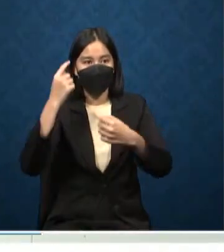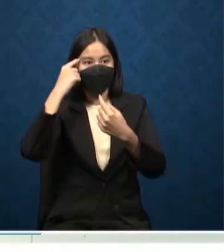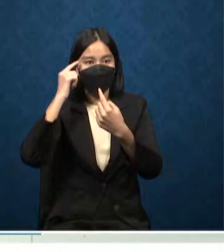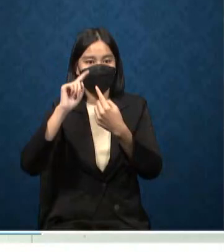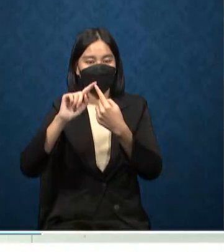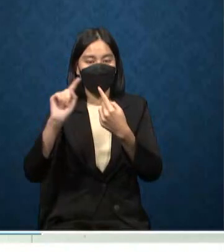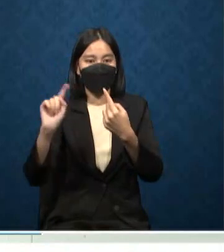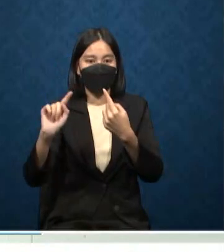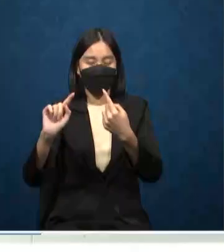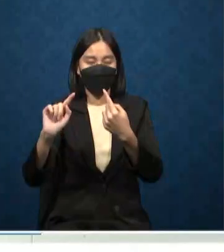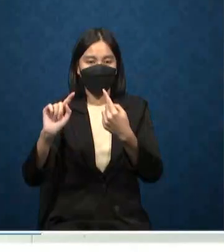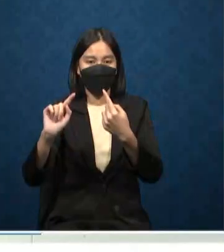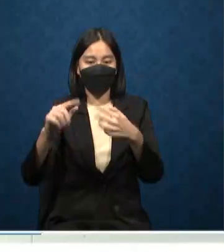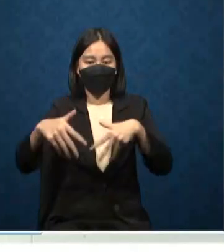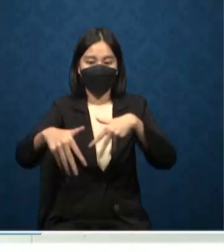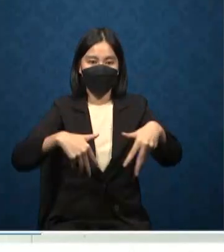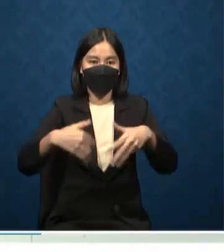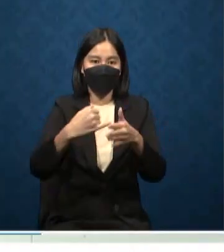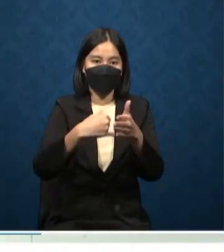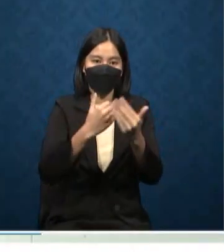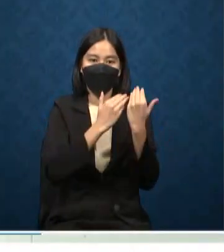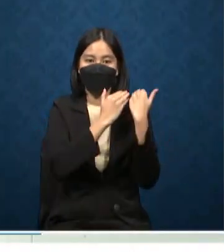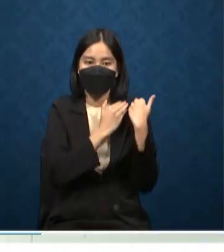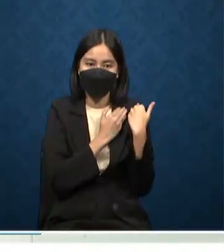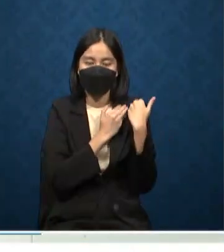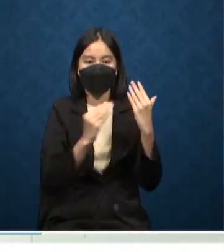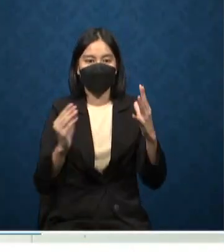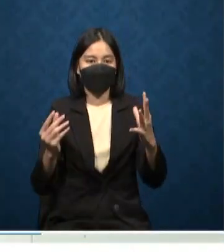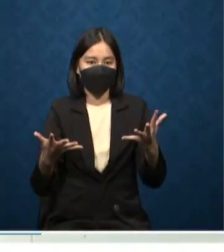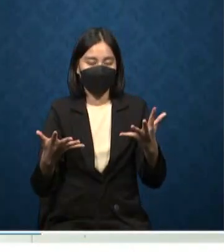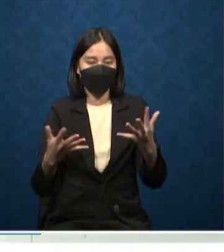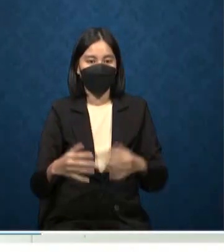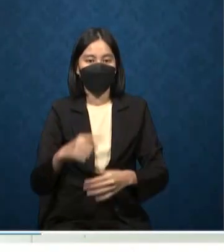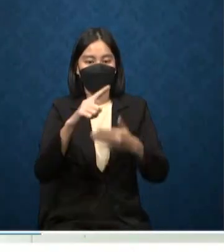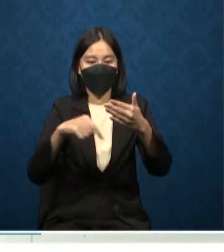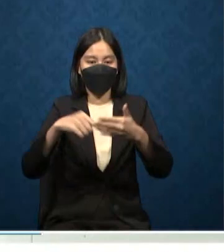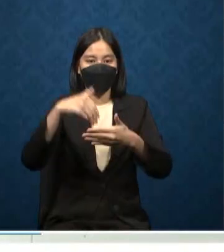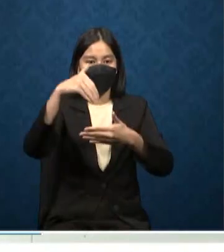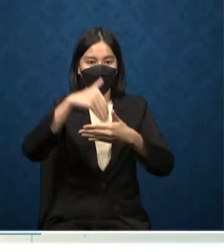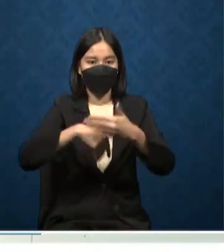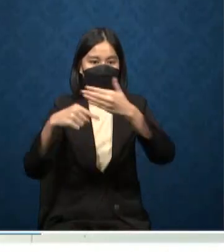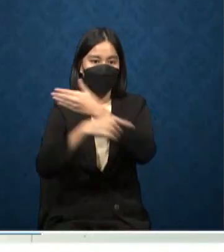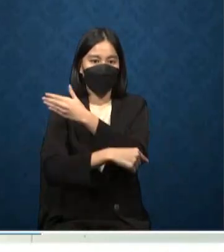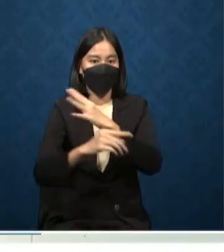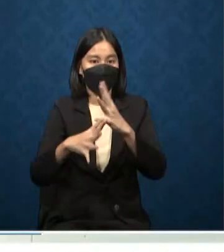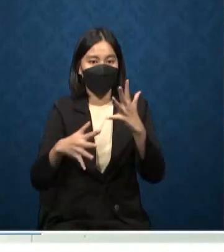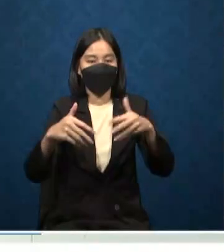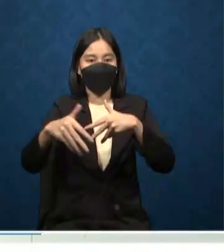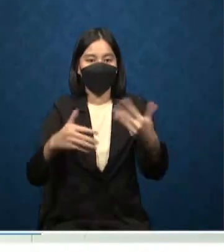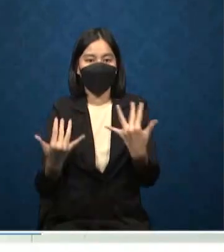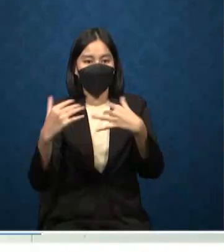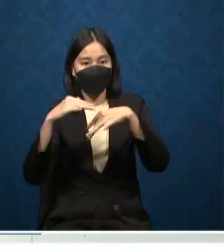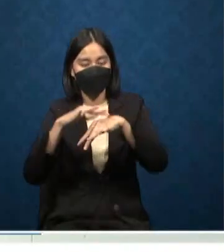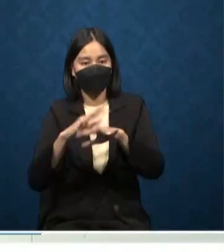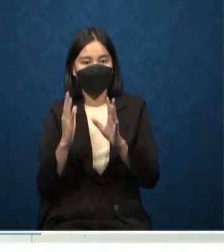ที่ประชาชนสะดวกไม่เป็นภาระการเลือกตั้งโปร่งใสประชาชนมีส่วนร่วมผู้ปฏิบัติงาน